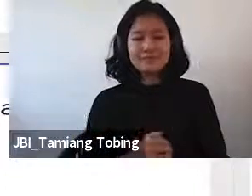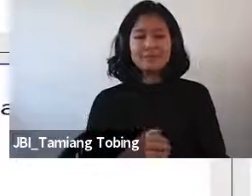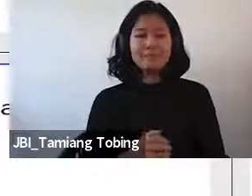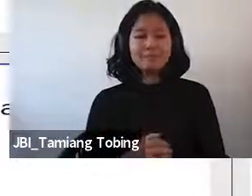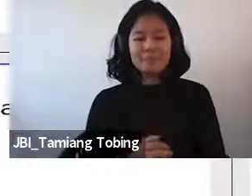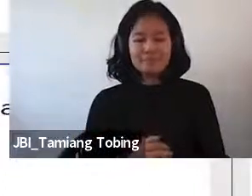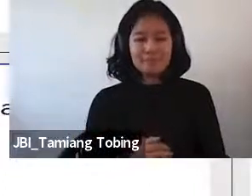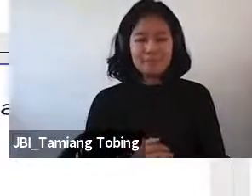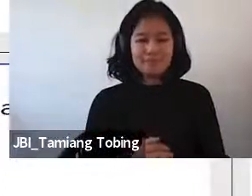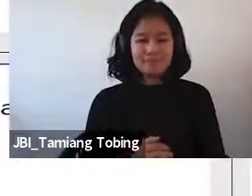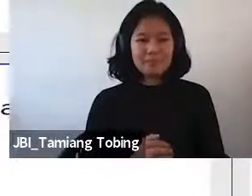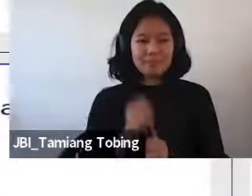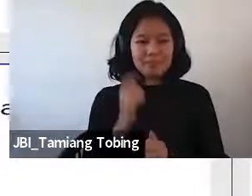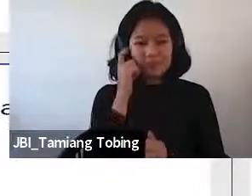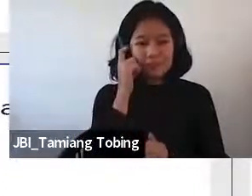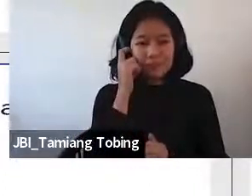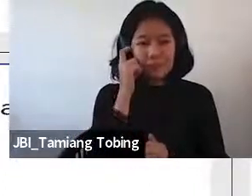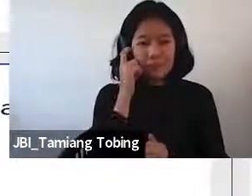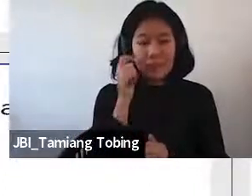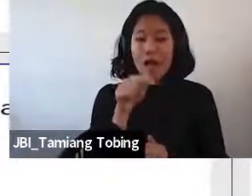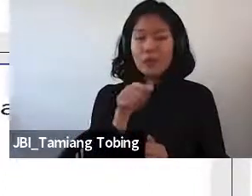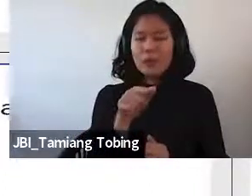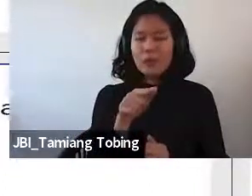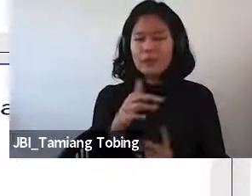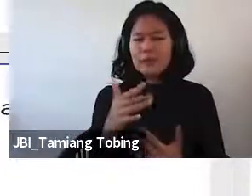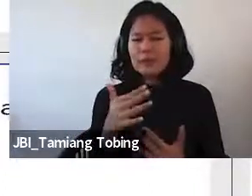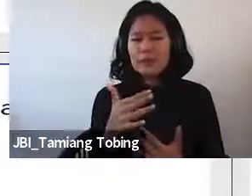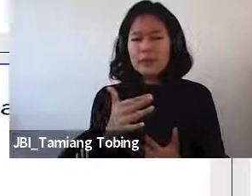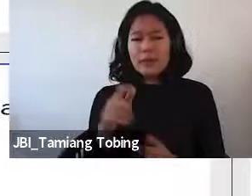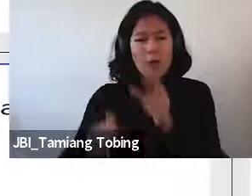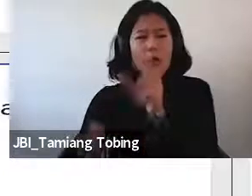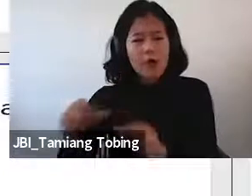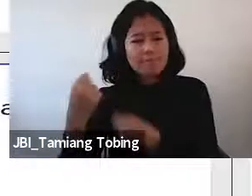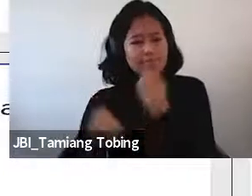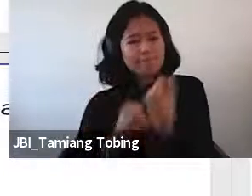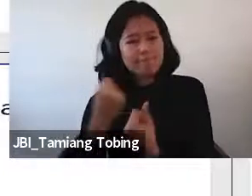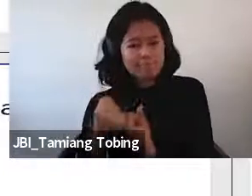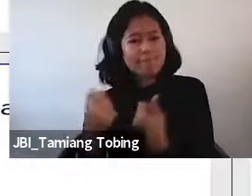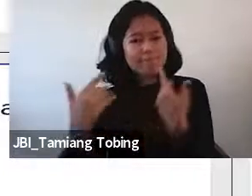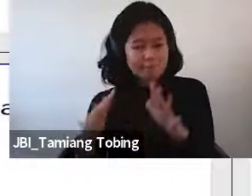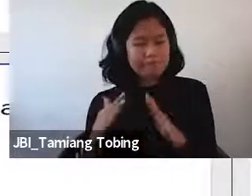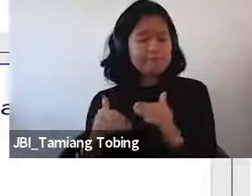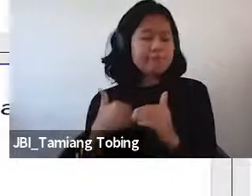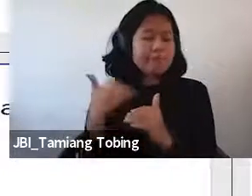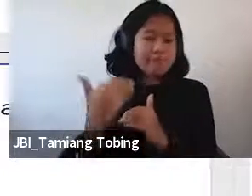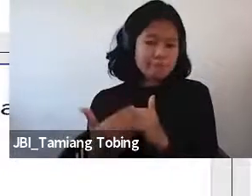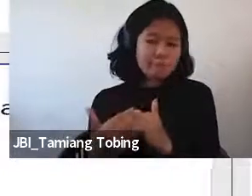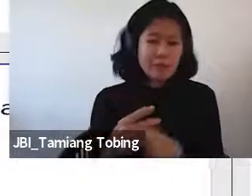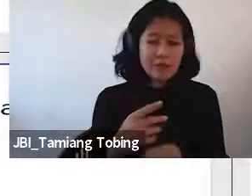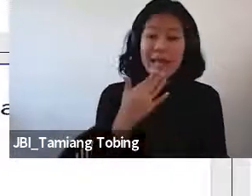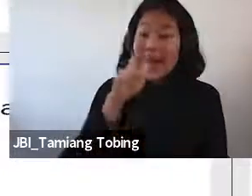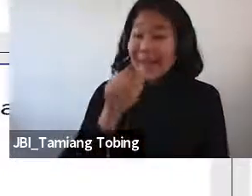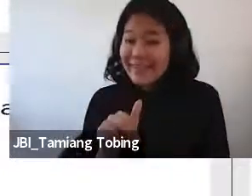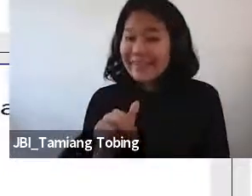sehingga ini adalah hal yang mereka lakukan. Kemudian juga kami menanyakan terkait